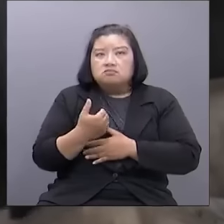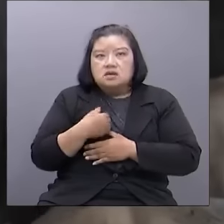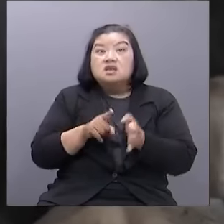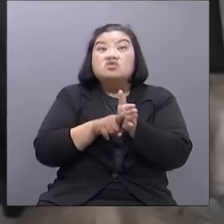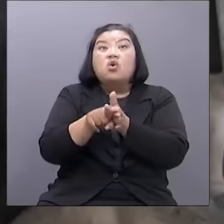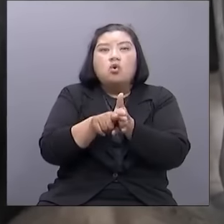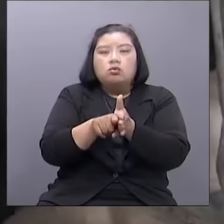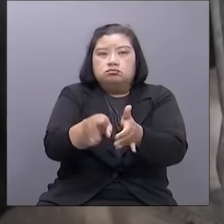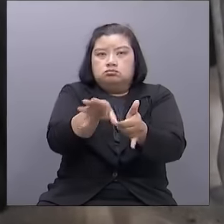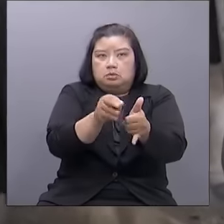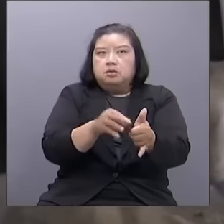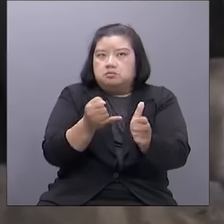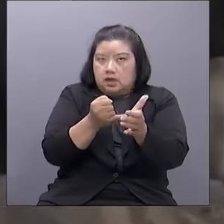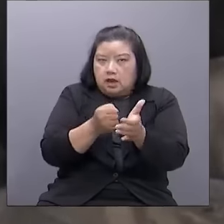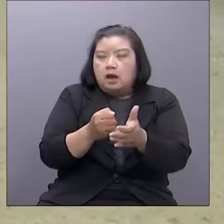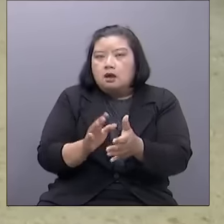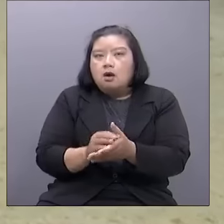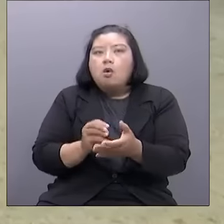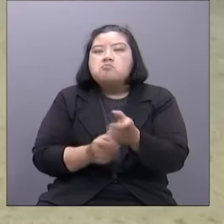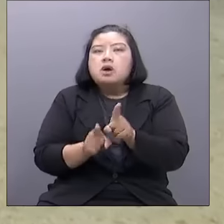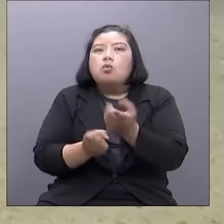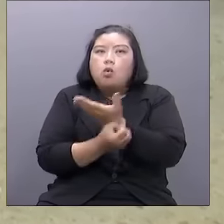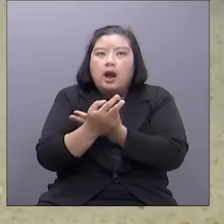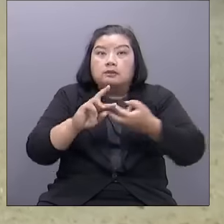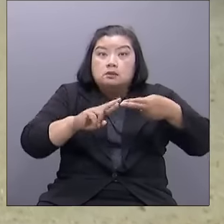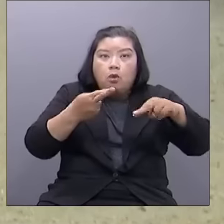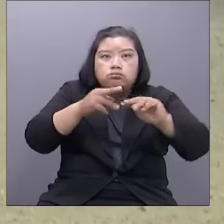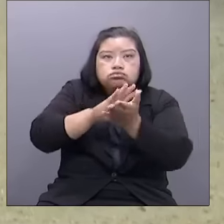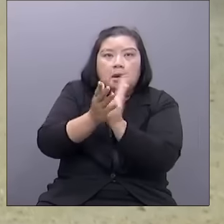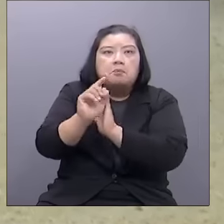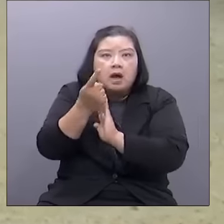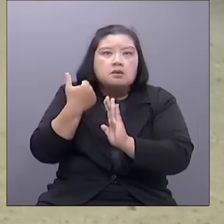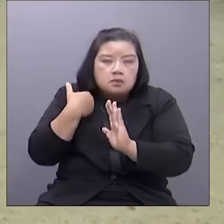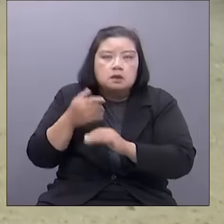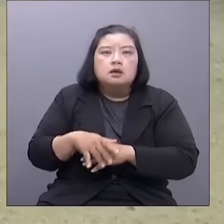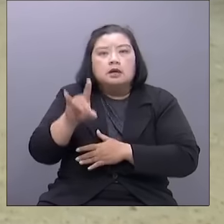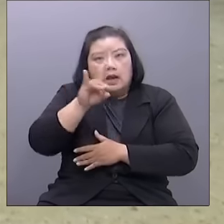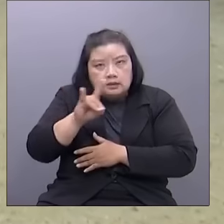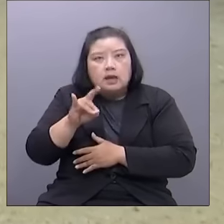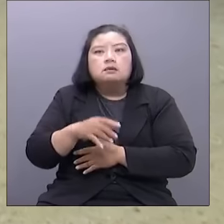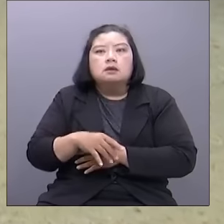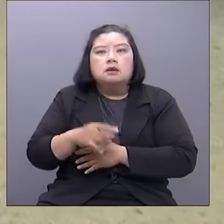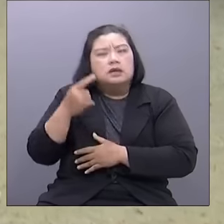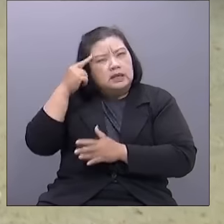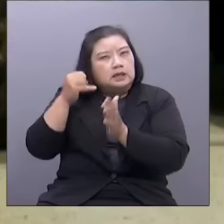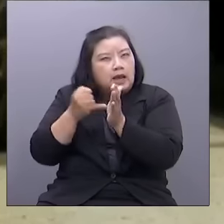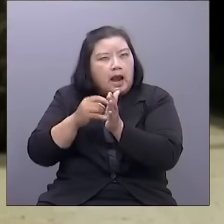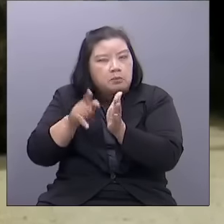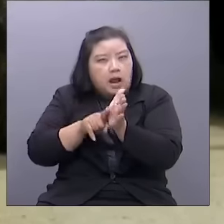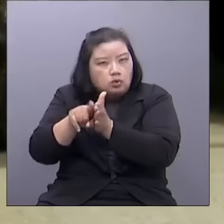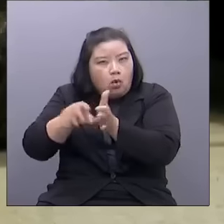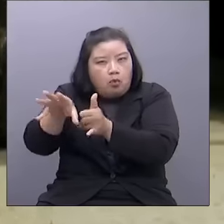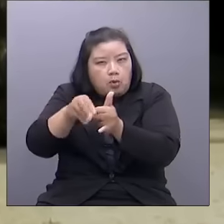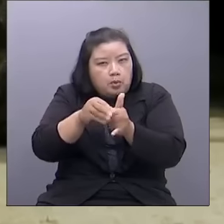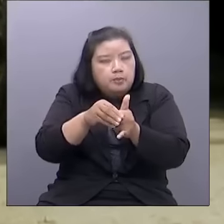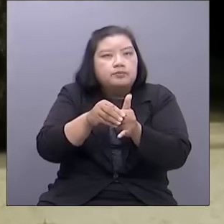คะและเพิ่มโอกาสของการกลายพันธุ์ซึ่งอาจทำให้การแพร่ระบาดในสัตว์เลี้ยงลูกด้วยนมเกิดได้ง่ายขึ้นค่ะดังนั้นตะวันตกหล